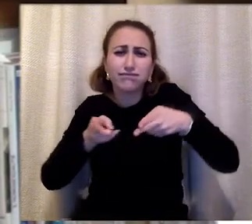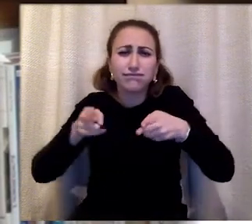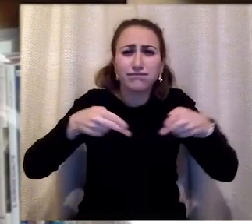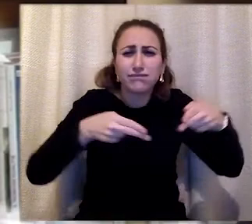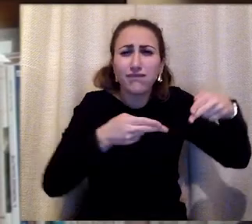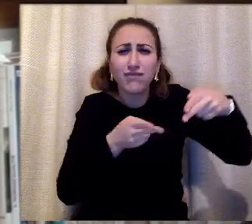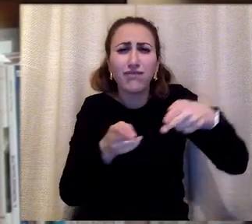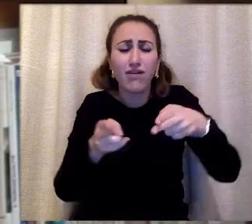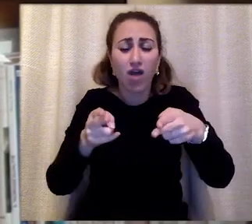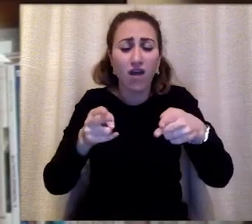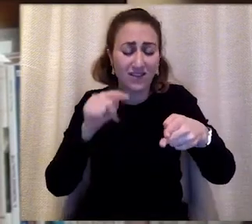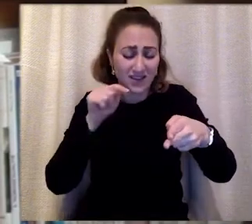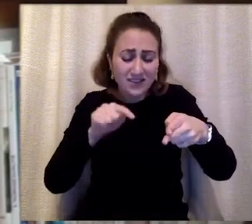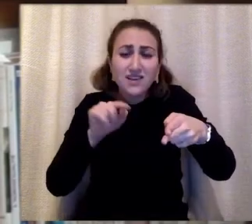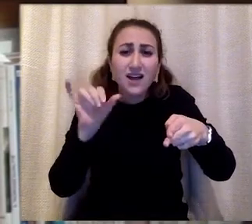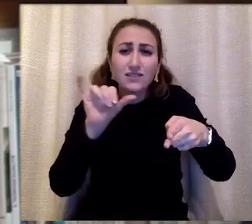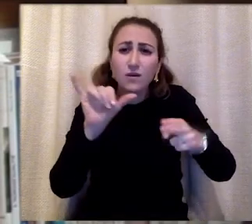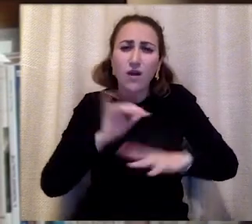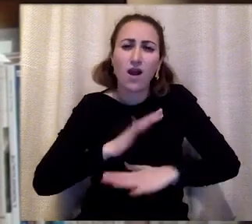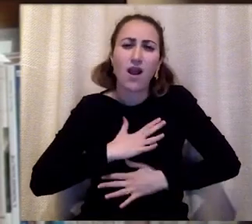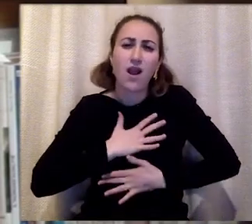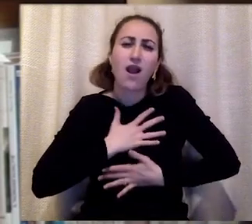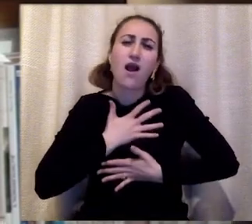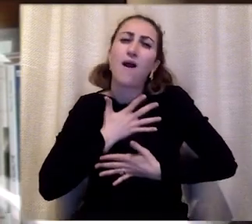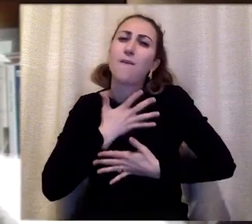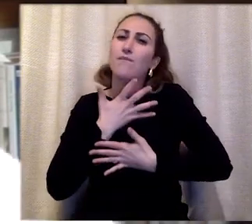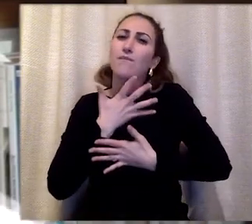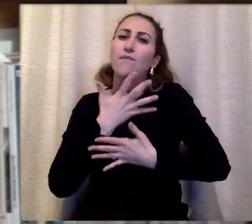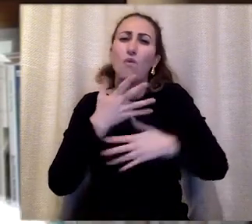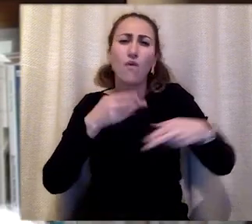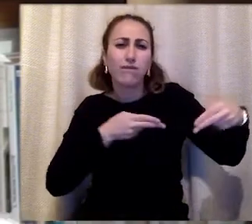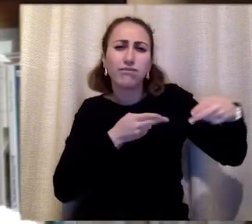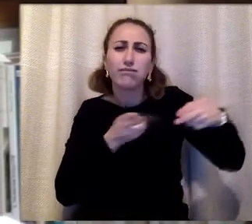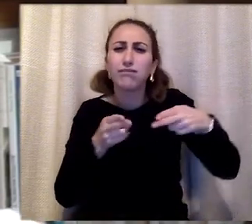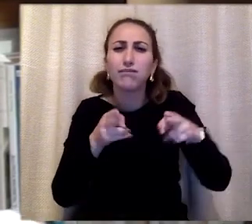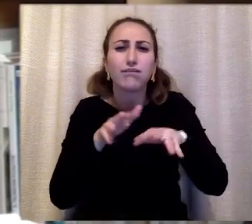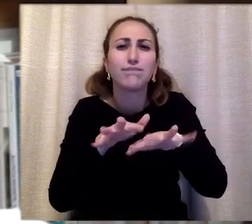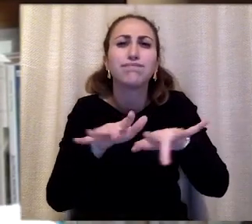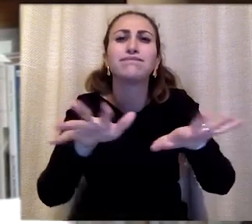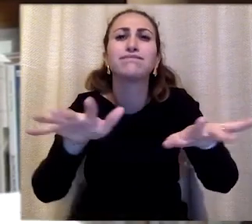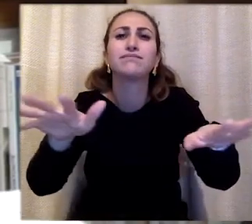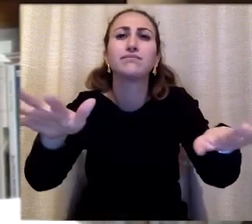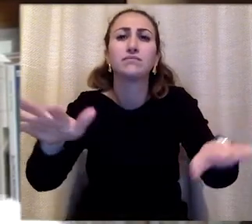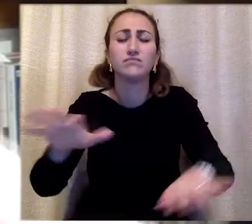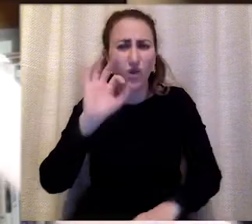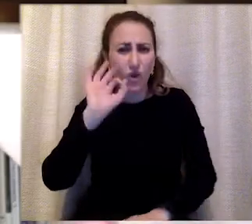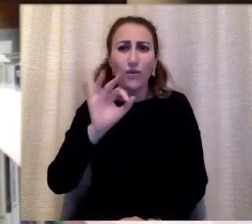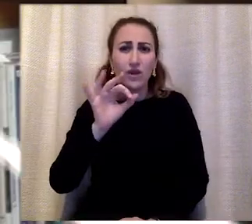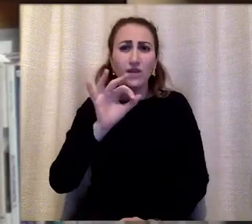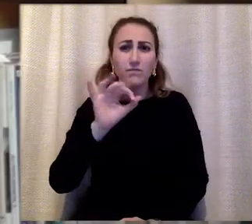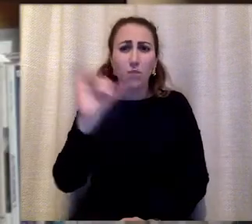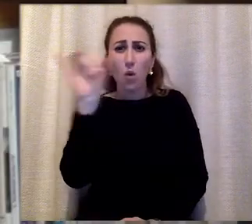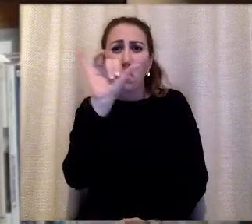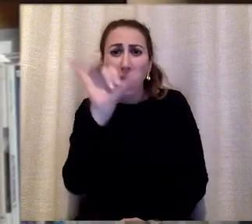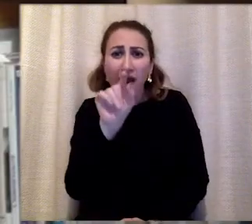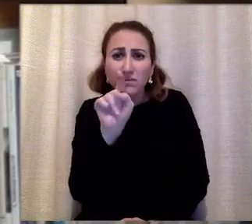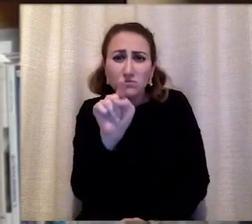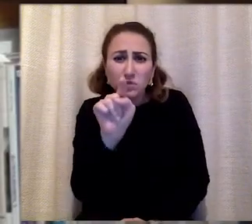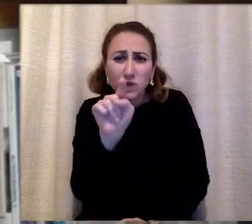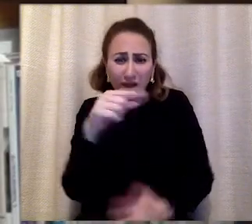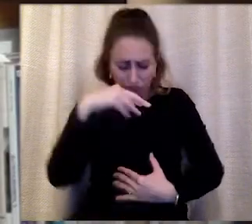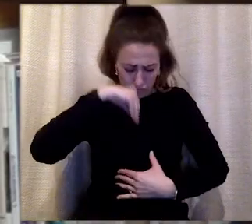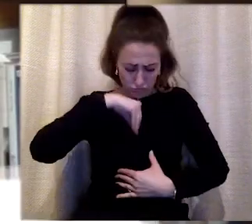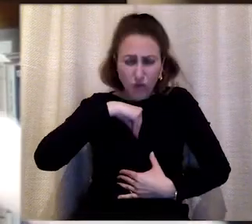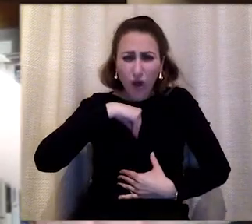Quelle que soit ta tristesse, quelle que soit ton affliction, quelle que soit la profondeur de ces